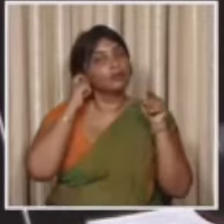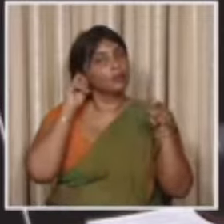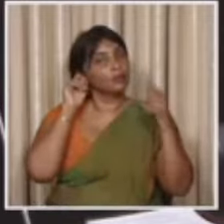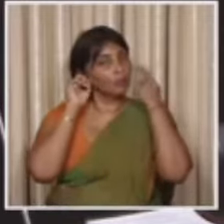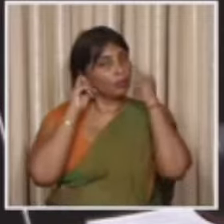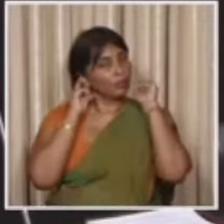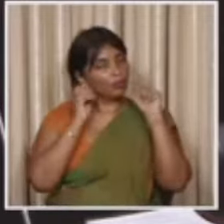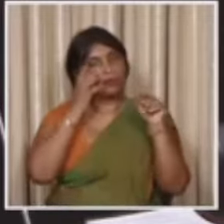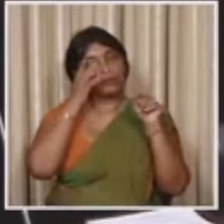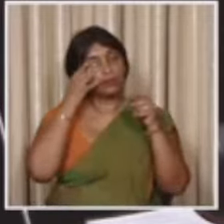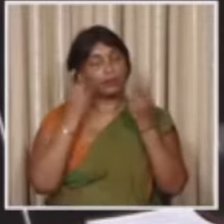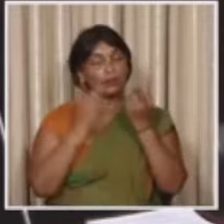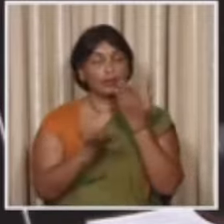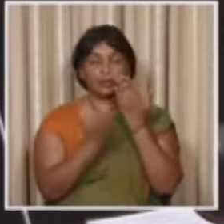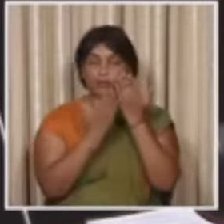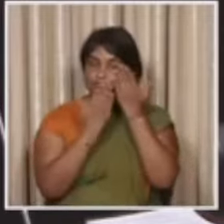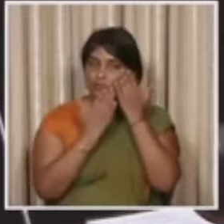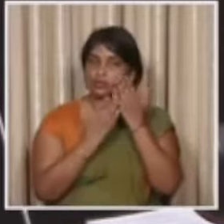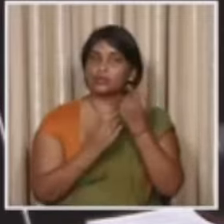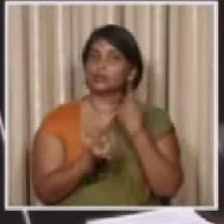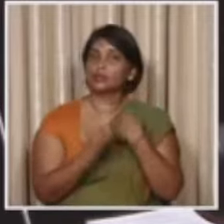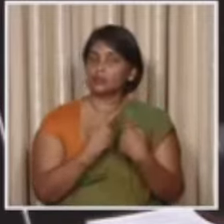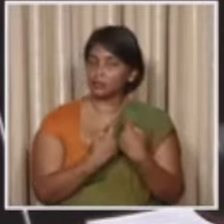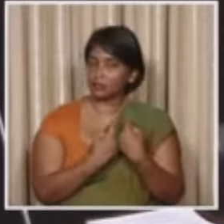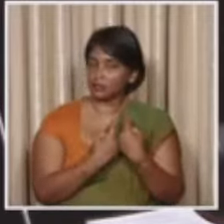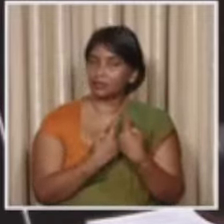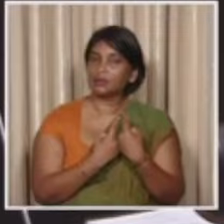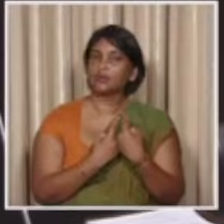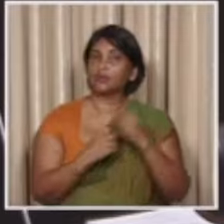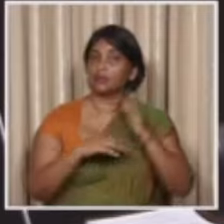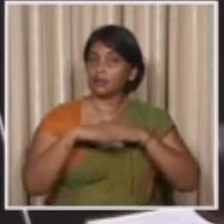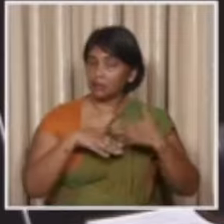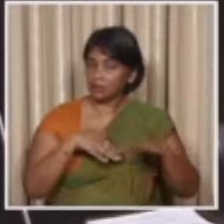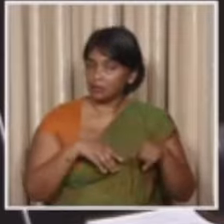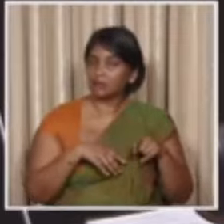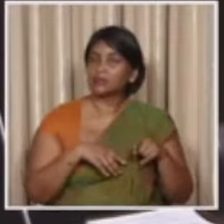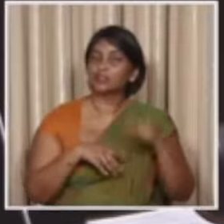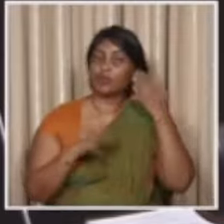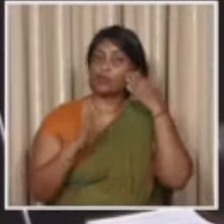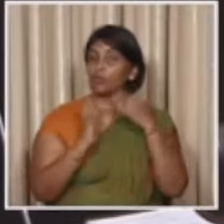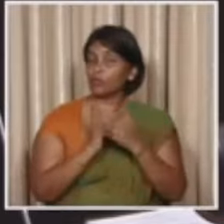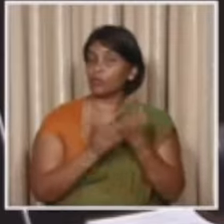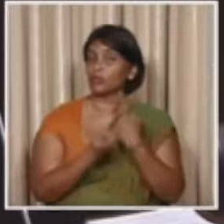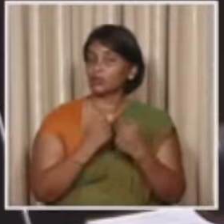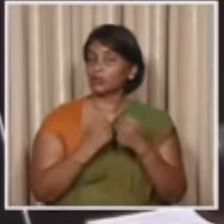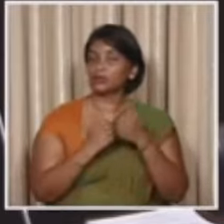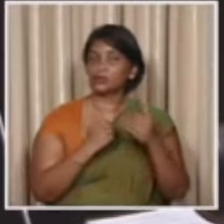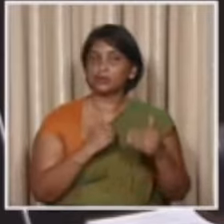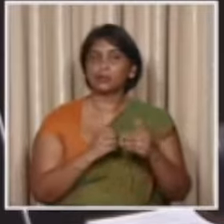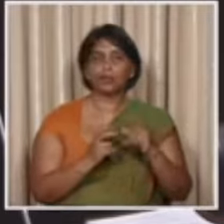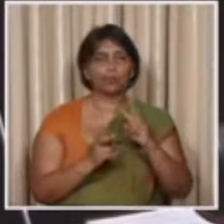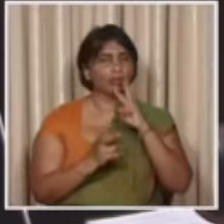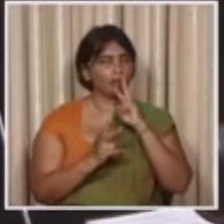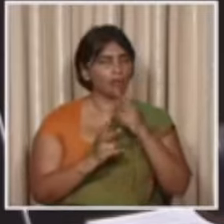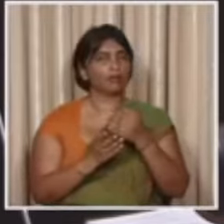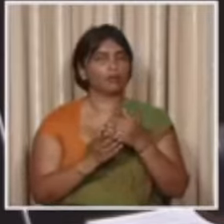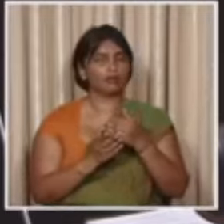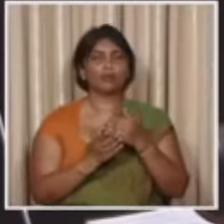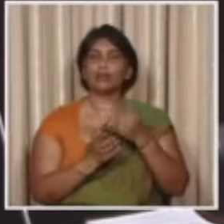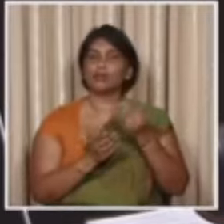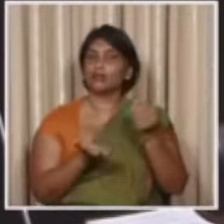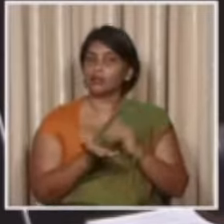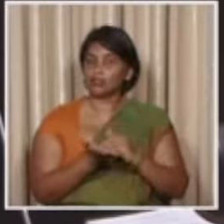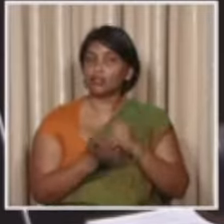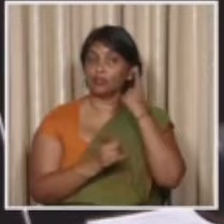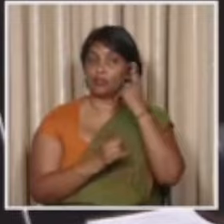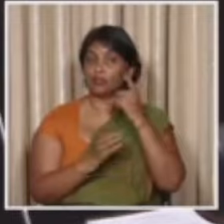පිළිබඳ නිරීක්ෂණ විමර්ශන සිදු වුණාද, ඒ විමර්ශන සිදුවෙන ඒවා නොමගැවීම සඳහා තවත්